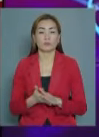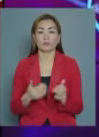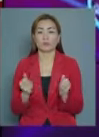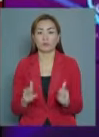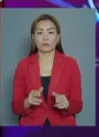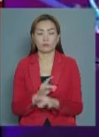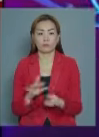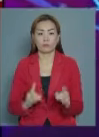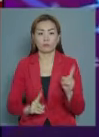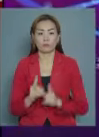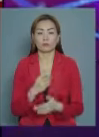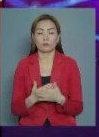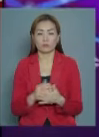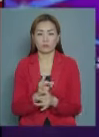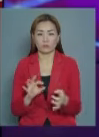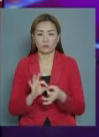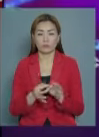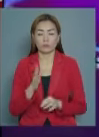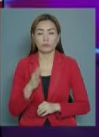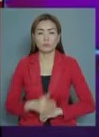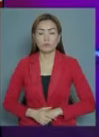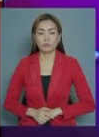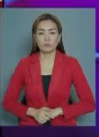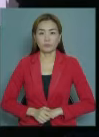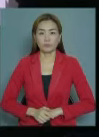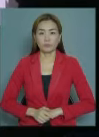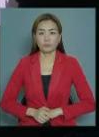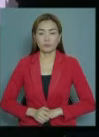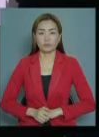қалай, қандай өзгерістер бар? Айзада Ғабит зерттеп көрді.